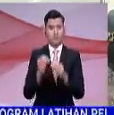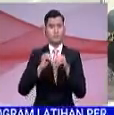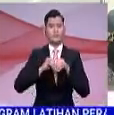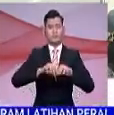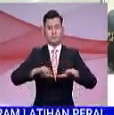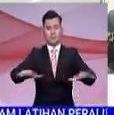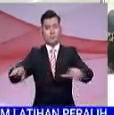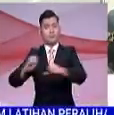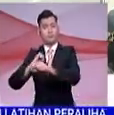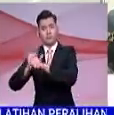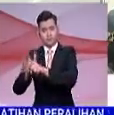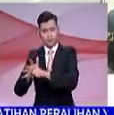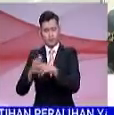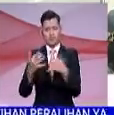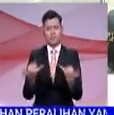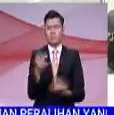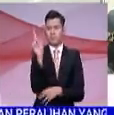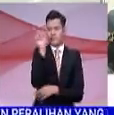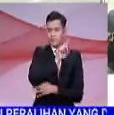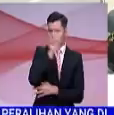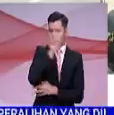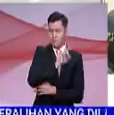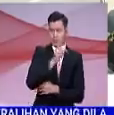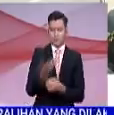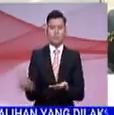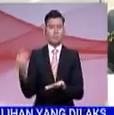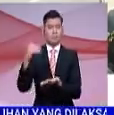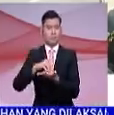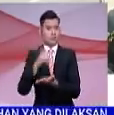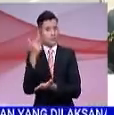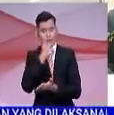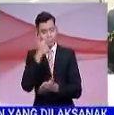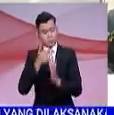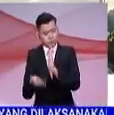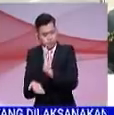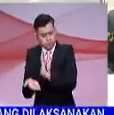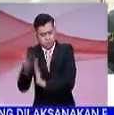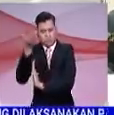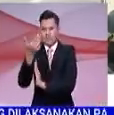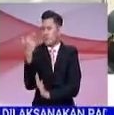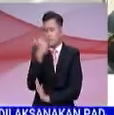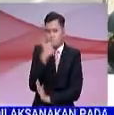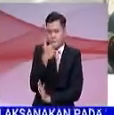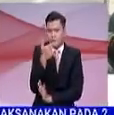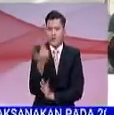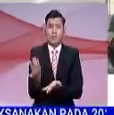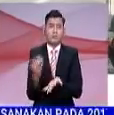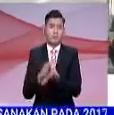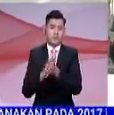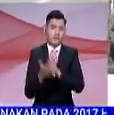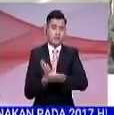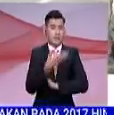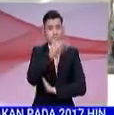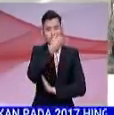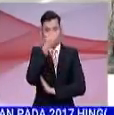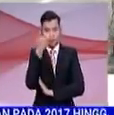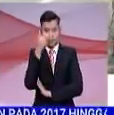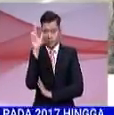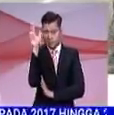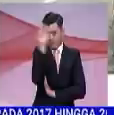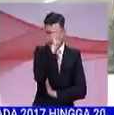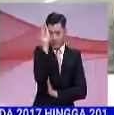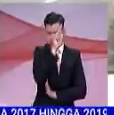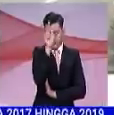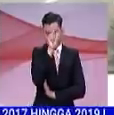Jadi untuk mengelakkan lagi teruk lagi, mungkin lagi, orang cakap lagi worse lah benda tu, eloklah kerajaan sekat balik untuk